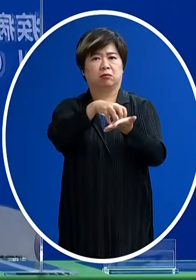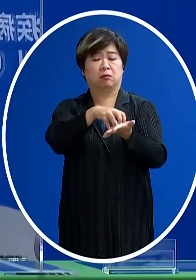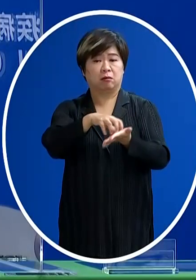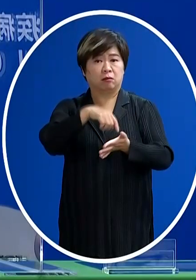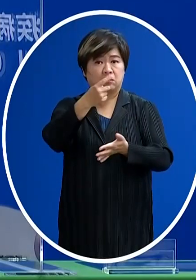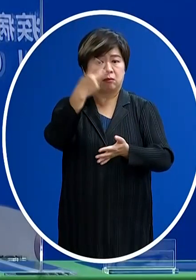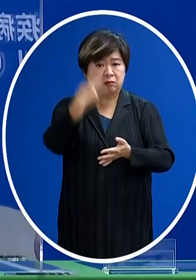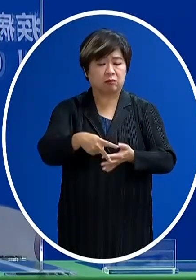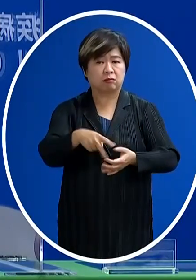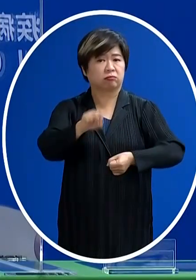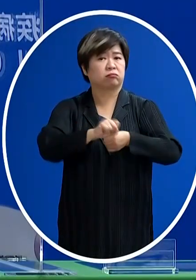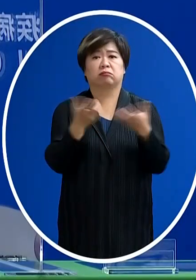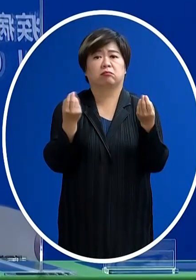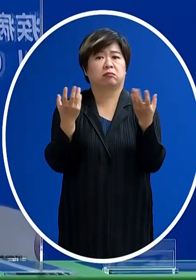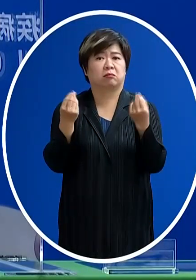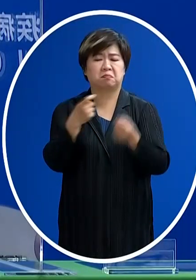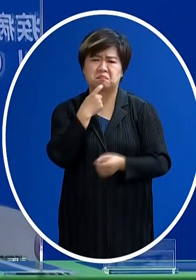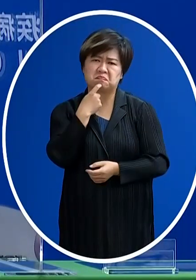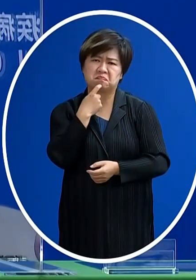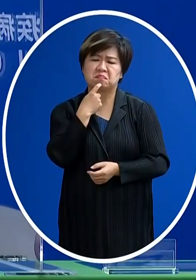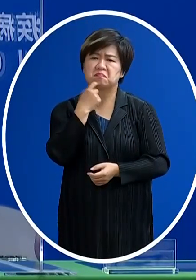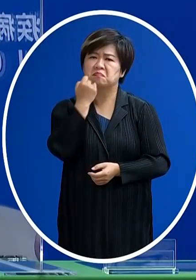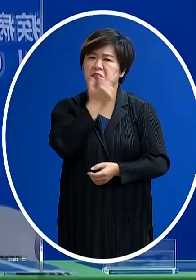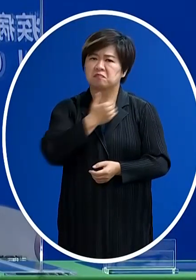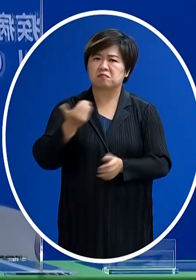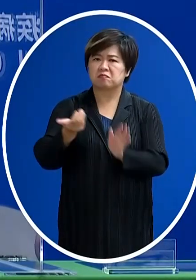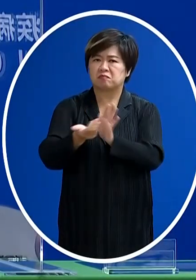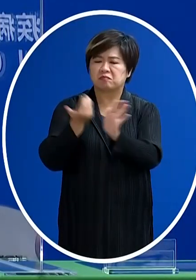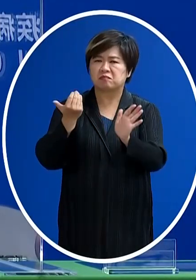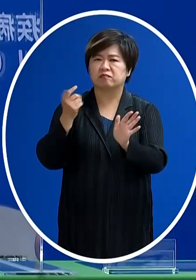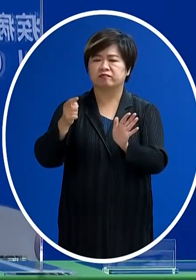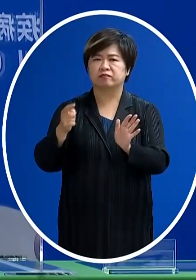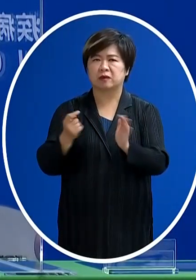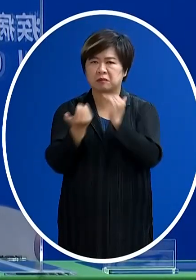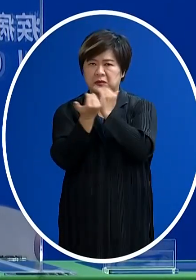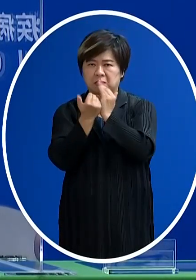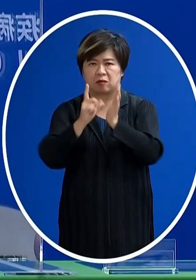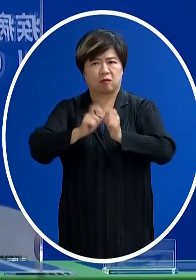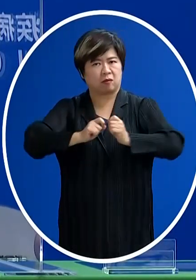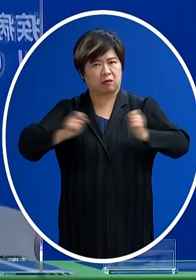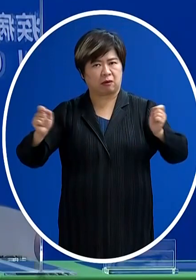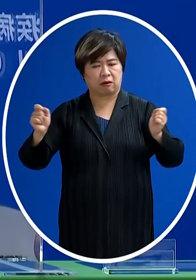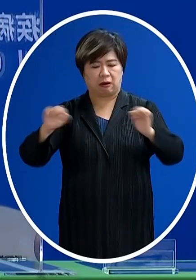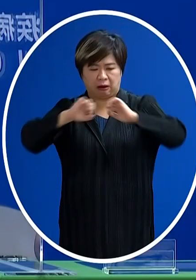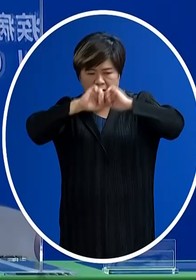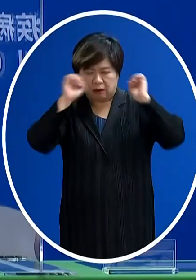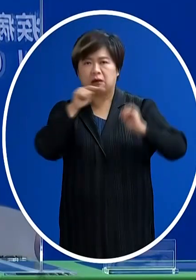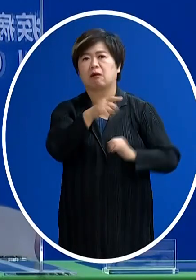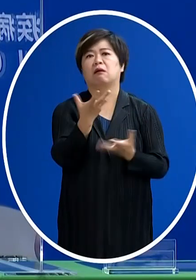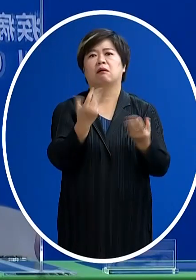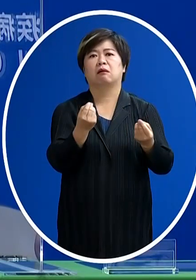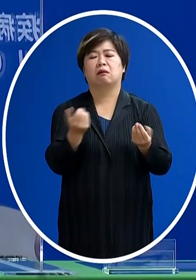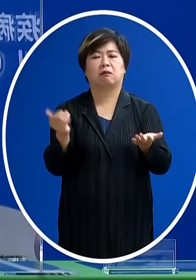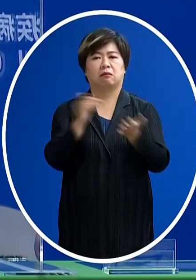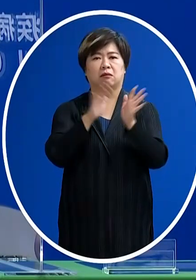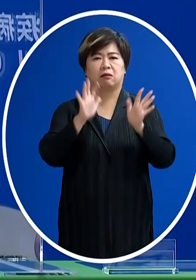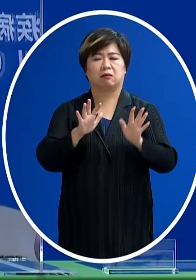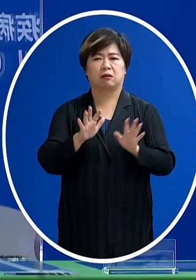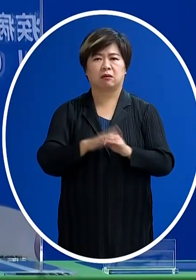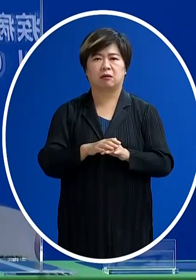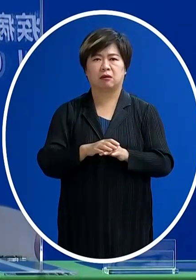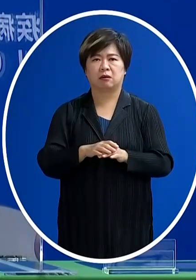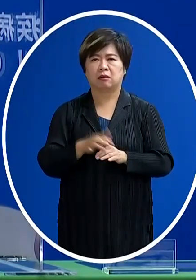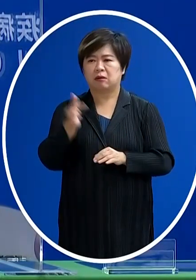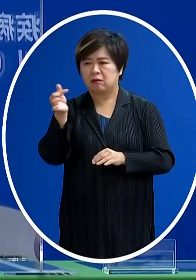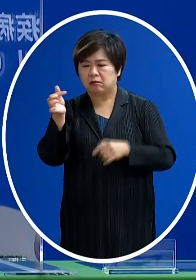再做过检验，所以是不是因为在潜伏期比较长的关系没有被侦测到，那到现在才处于这个阴阴阳阳的